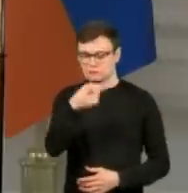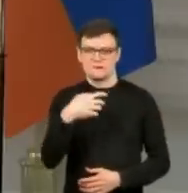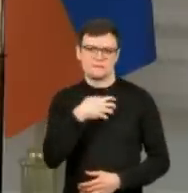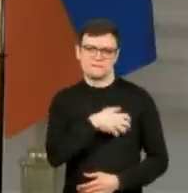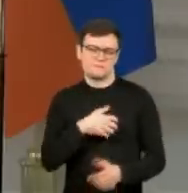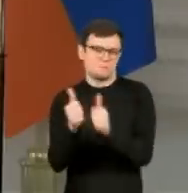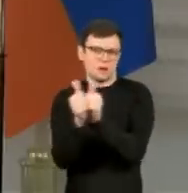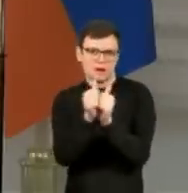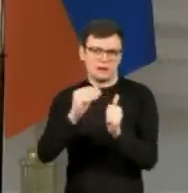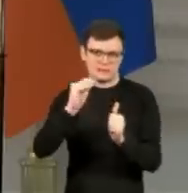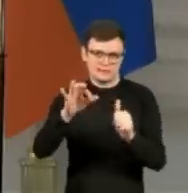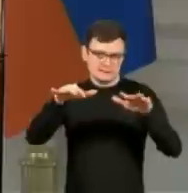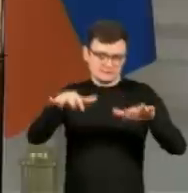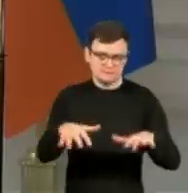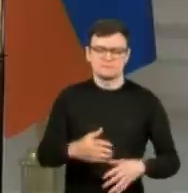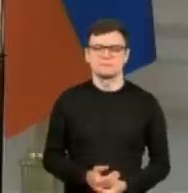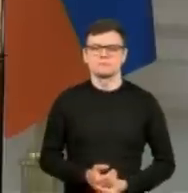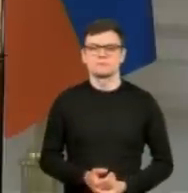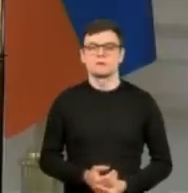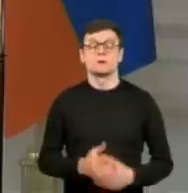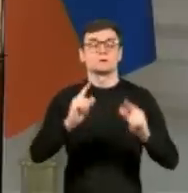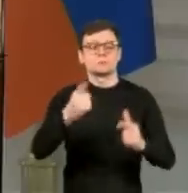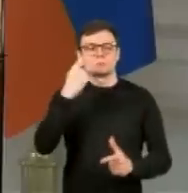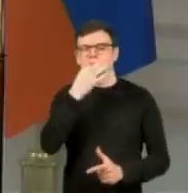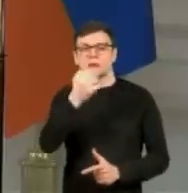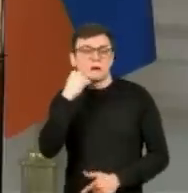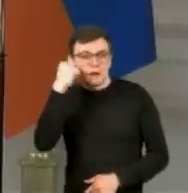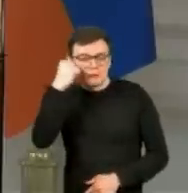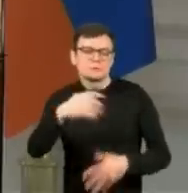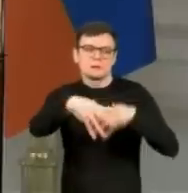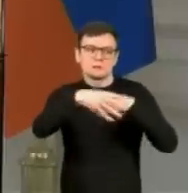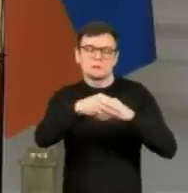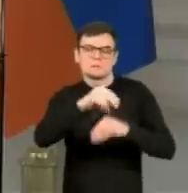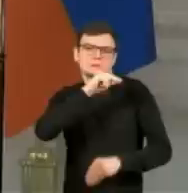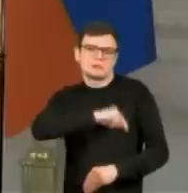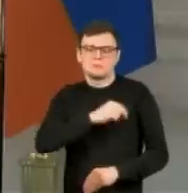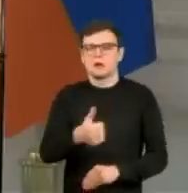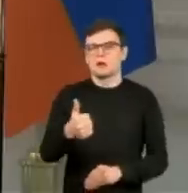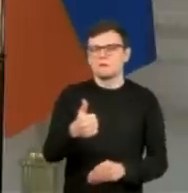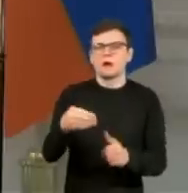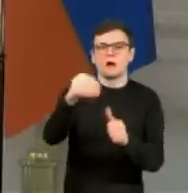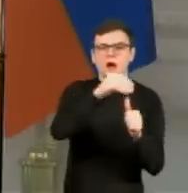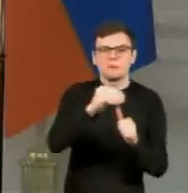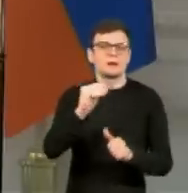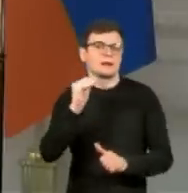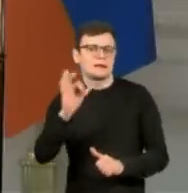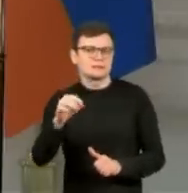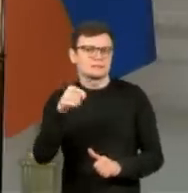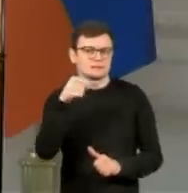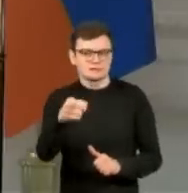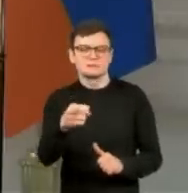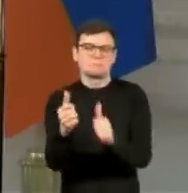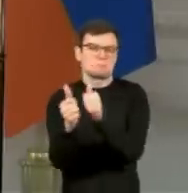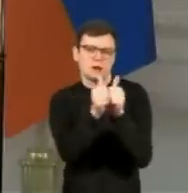ES, todėl labai vertiname veiksmingą mūsų šalių bendradarbiavimą Armėnijos ir ES partnerystės srityje.